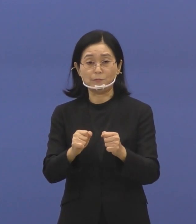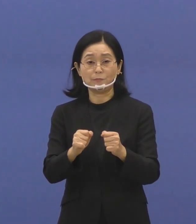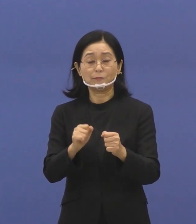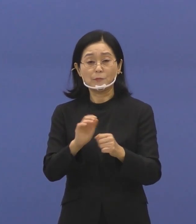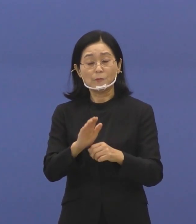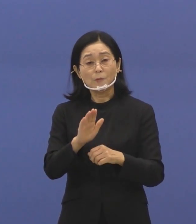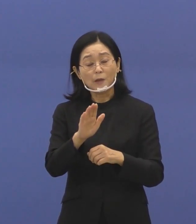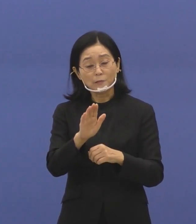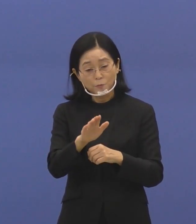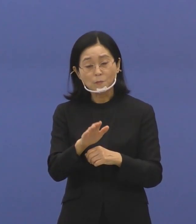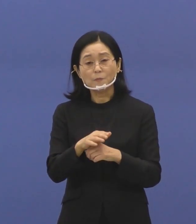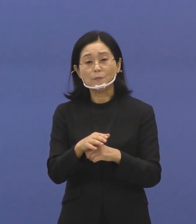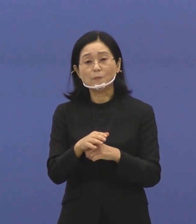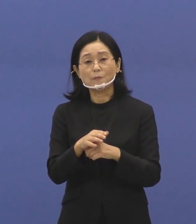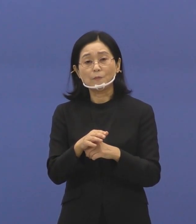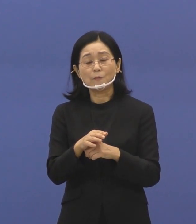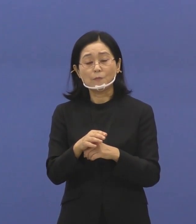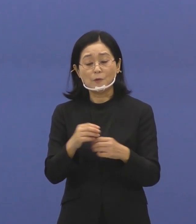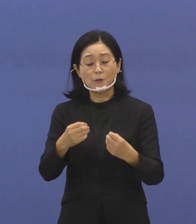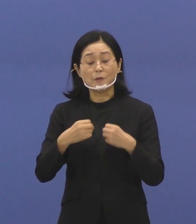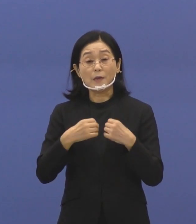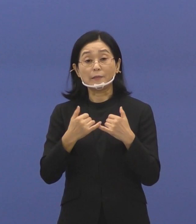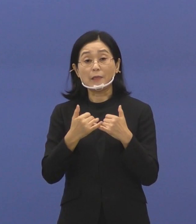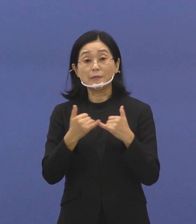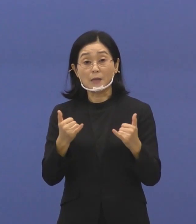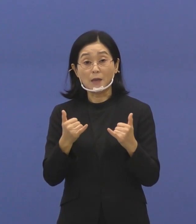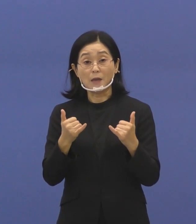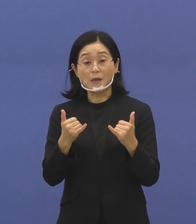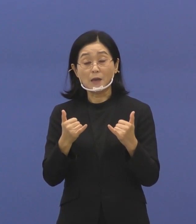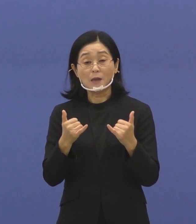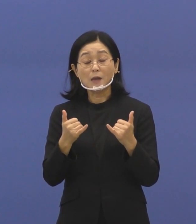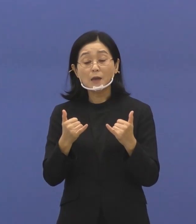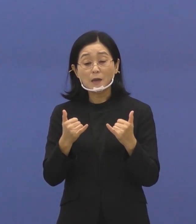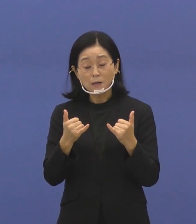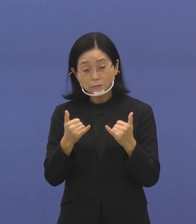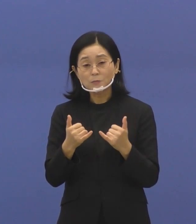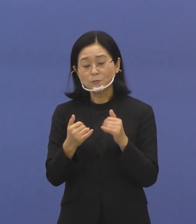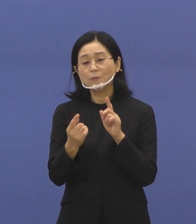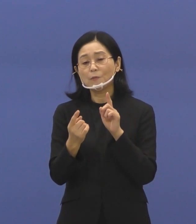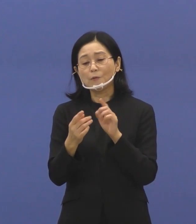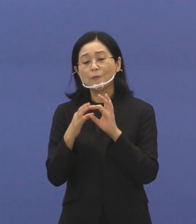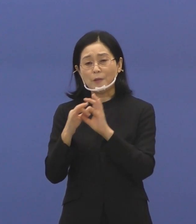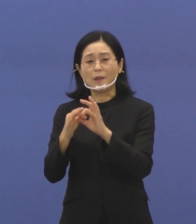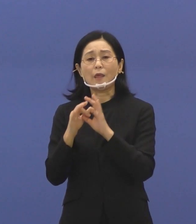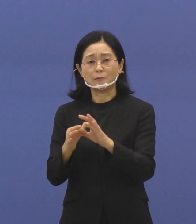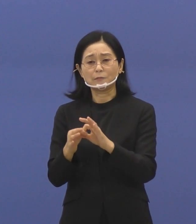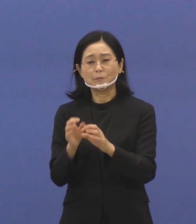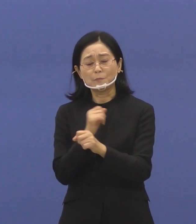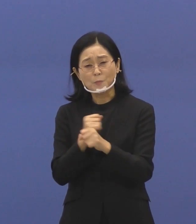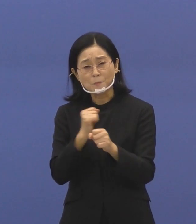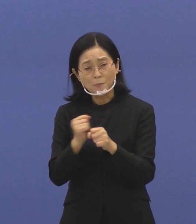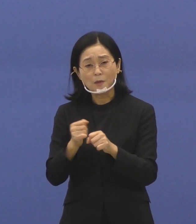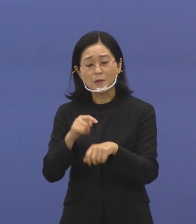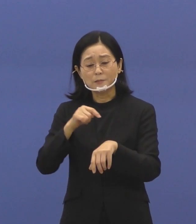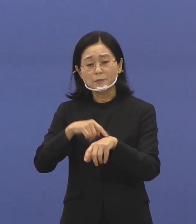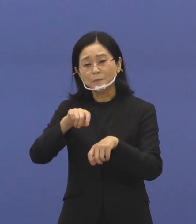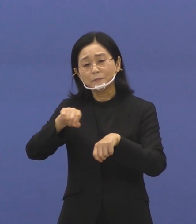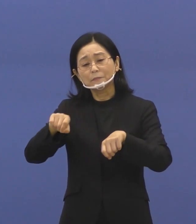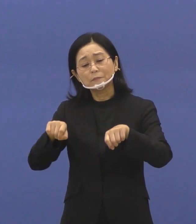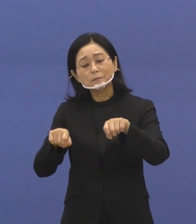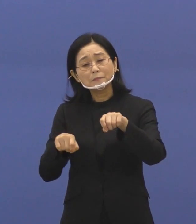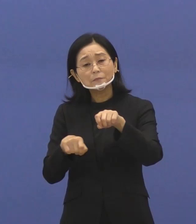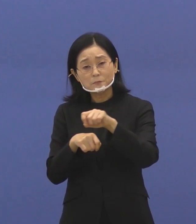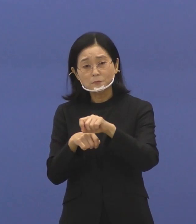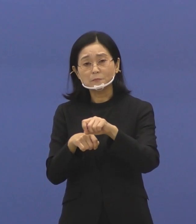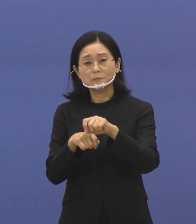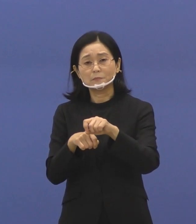の方との連絡がどんどん遅くなってしまう、その日のうちに連絡がつかない、最